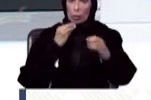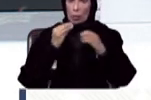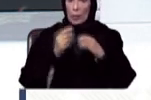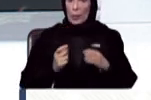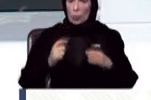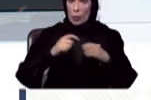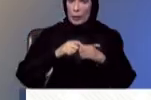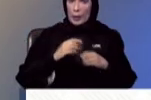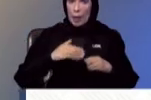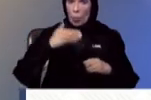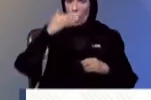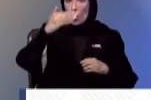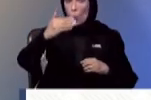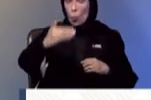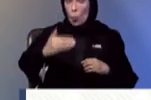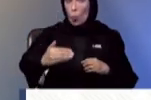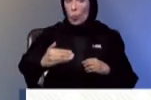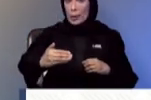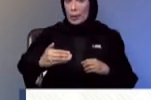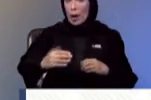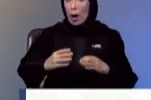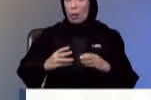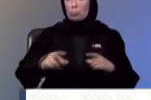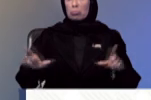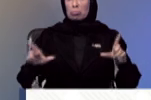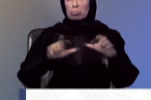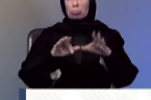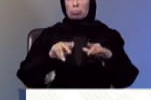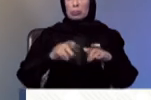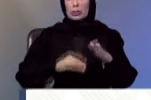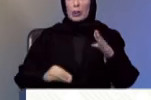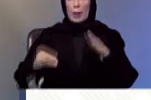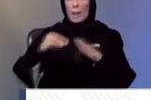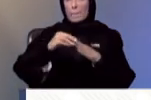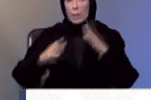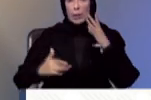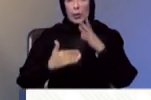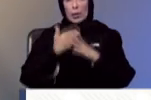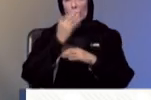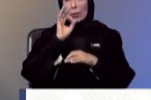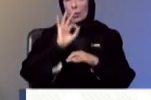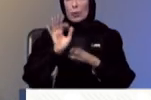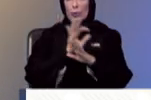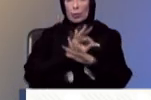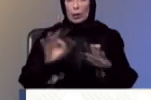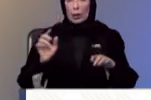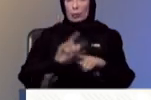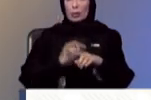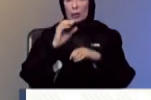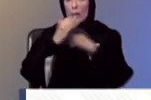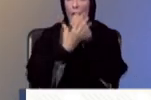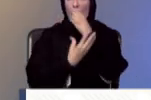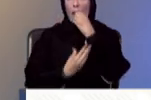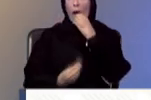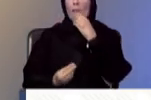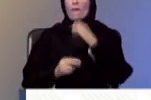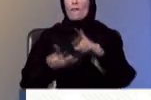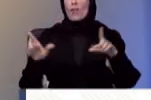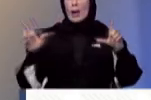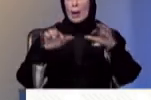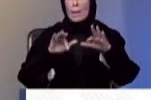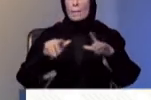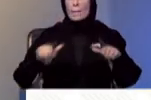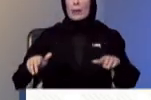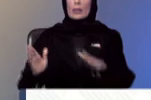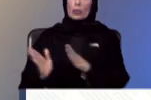الحوار بعنوان نحو مستقبل رقمي مشترك تعزيز الابتكار الشامل والتعاون لتقليص الفجوه الرقميه وذلك بتنظيم